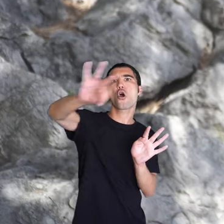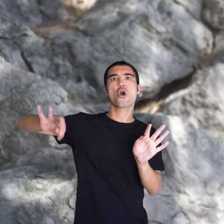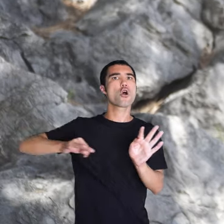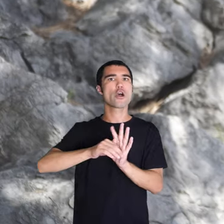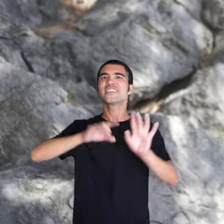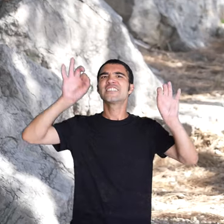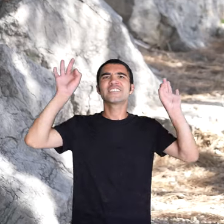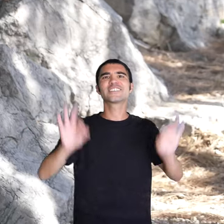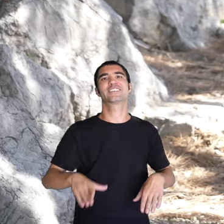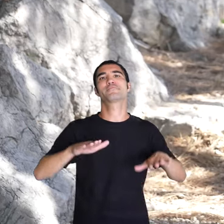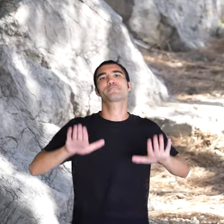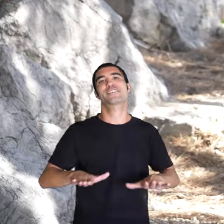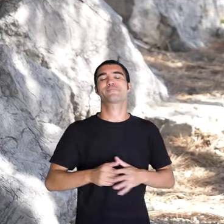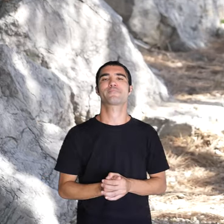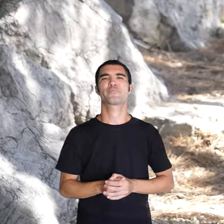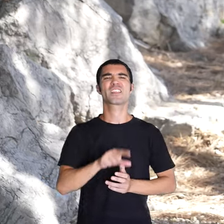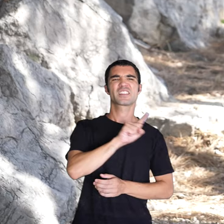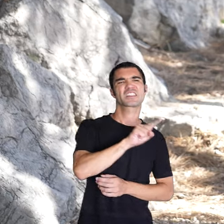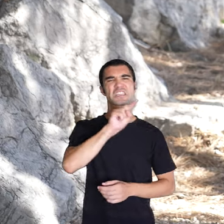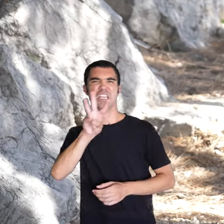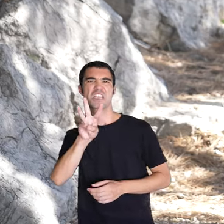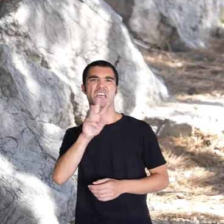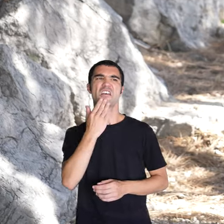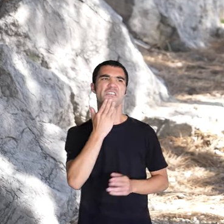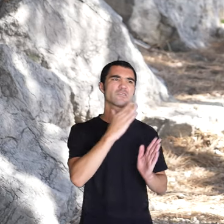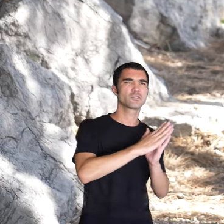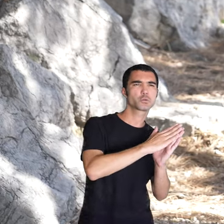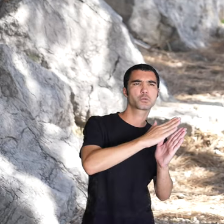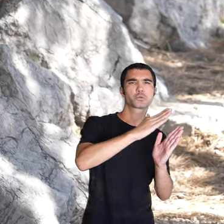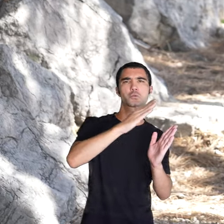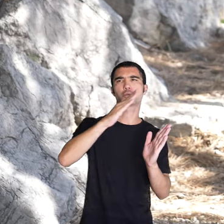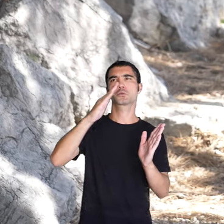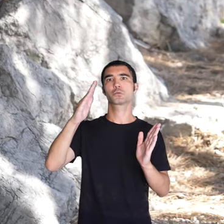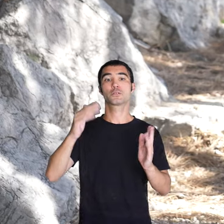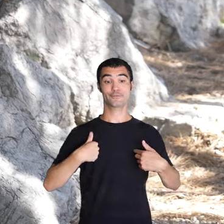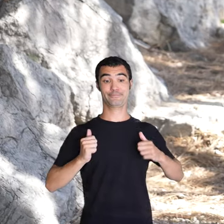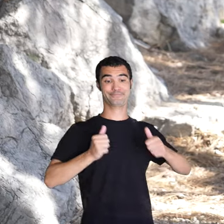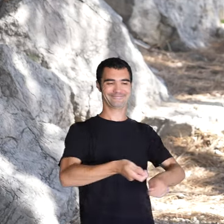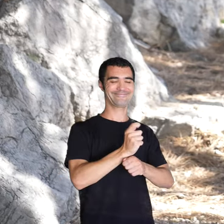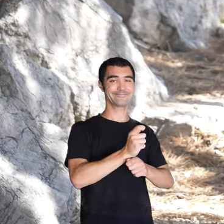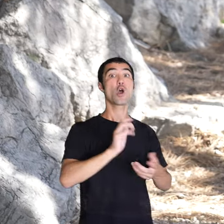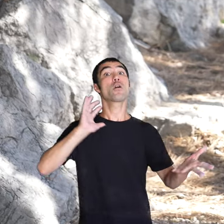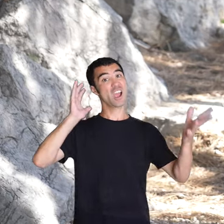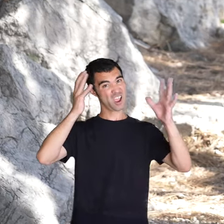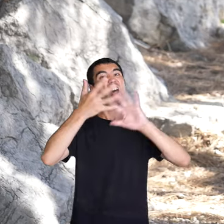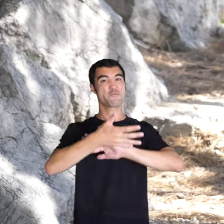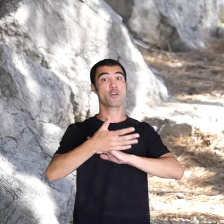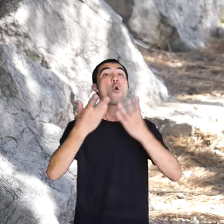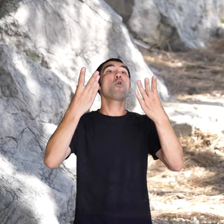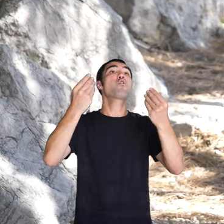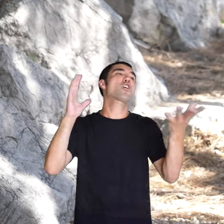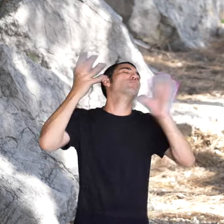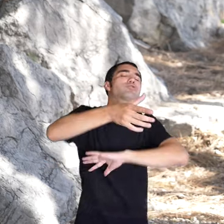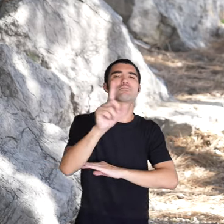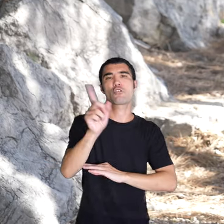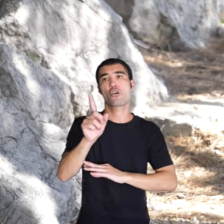ara, sense aturar. Des dels 13 anys... que vaig començar a pescar, la pesca ha canviat, no molt, sí